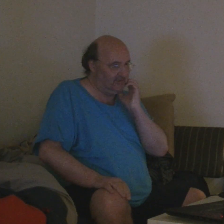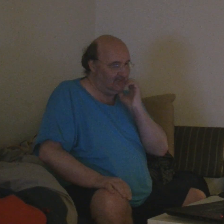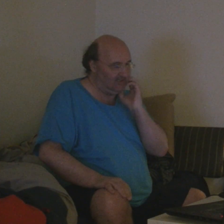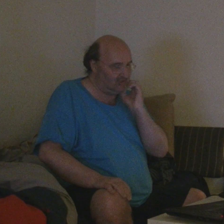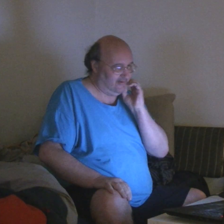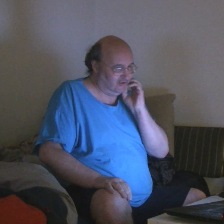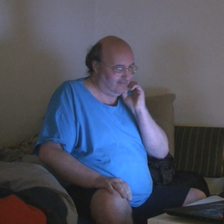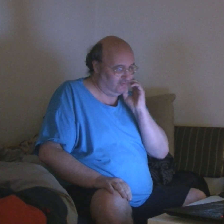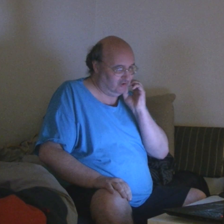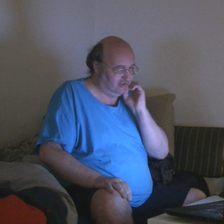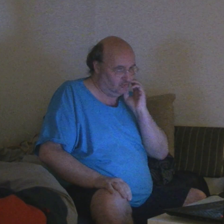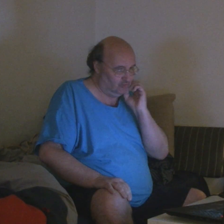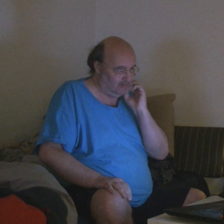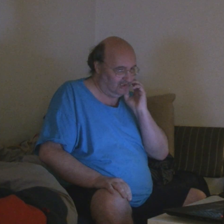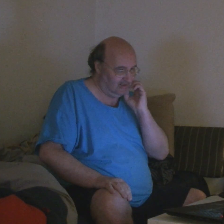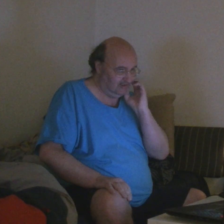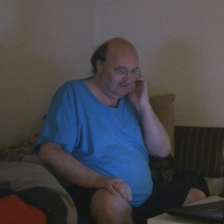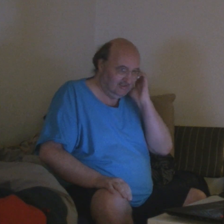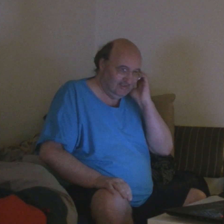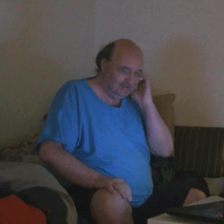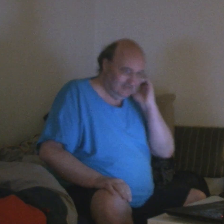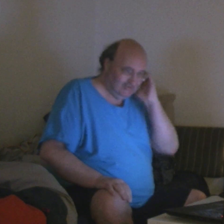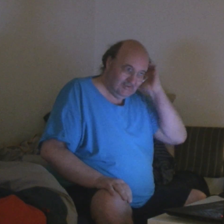covid-19 skal være en samfundskritisk sygdom igen.